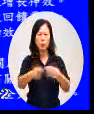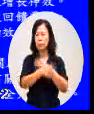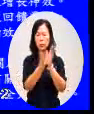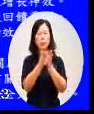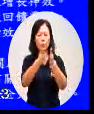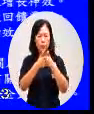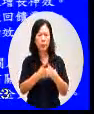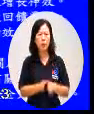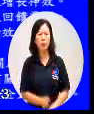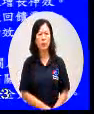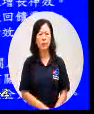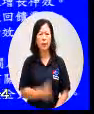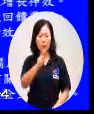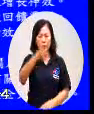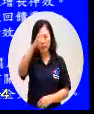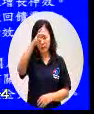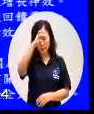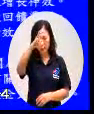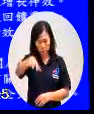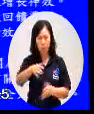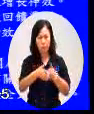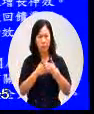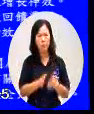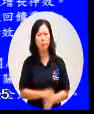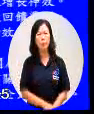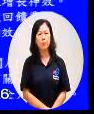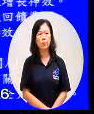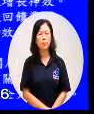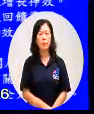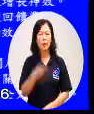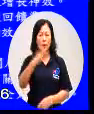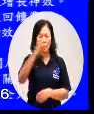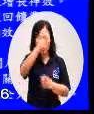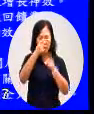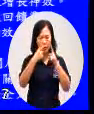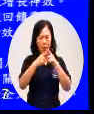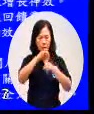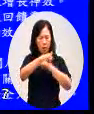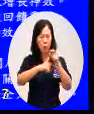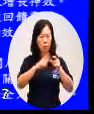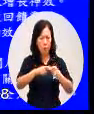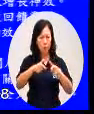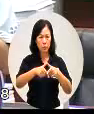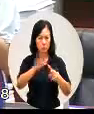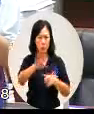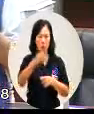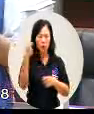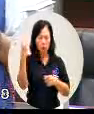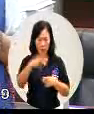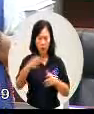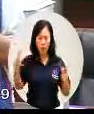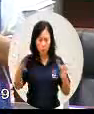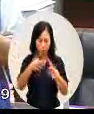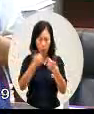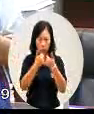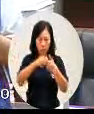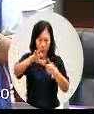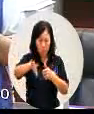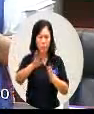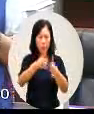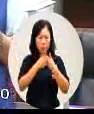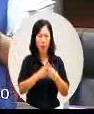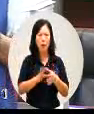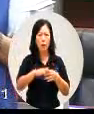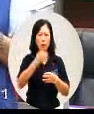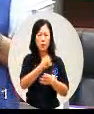要一个派出所，也要老人活动中心，也需要一个里集会所。这整个里，像这周